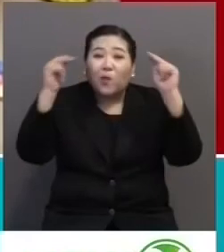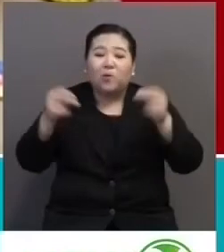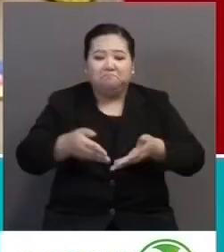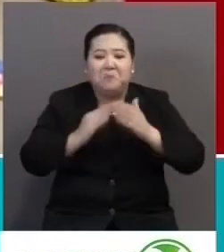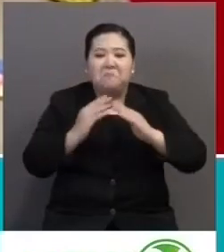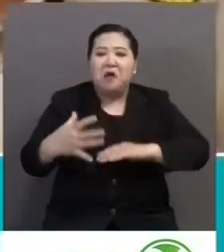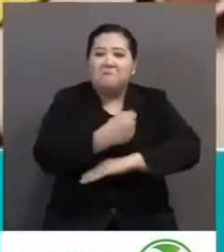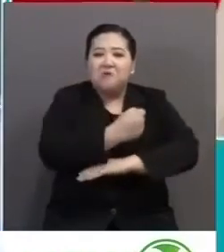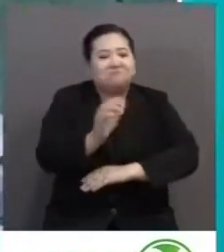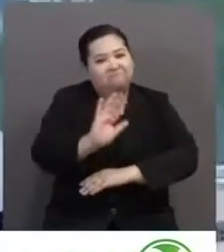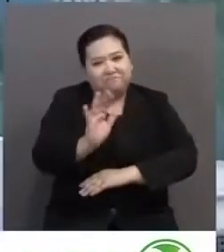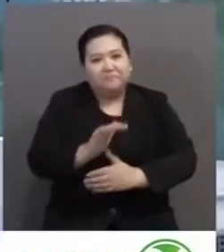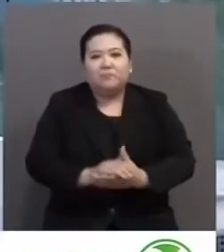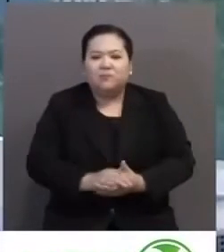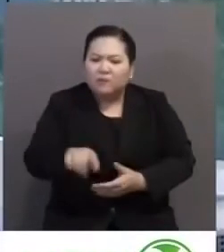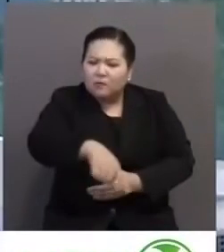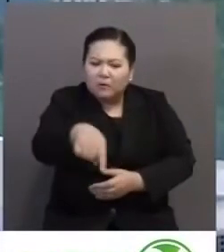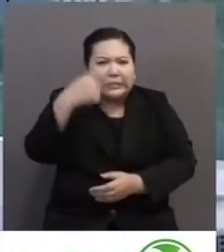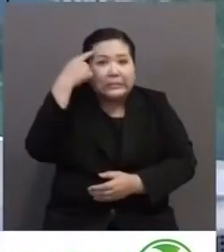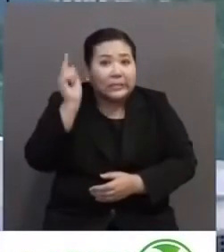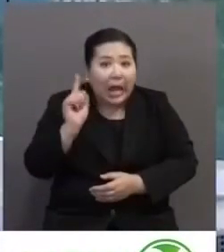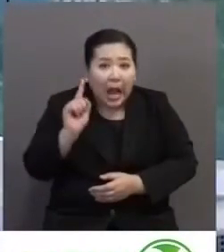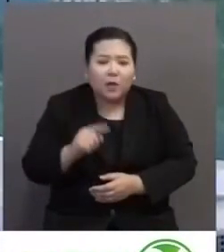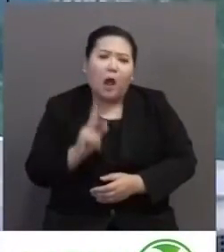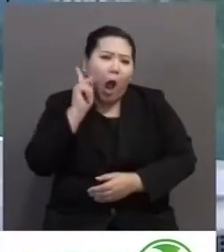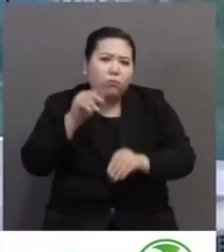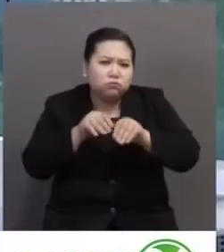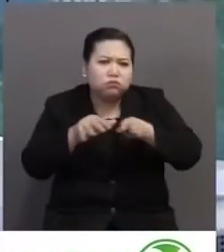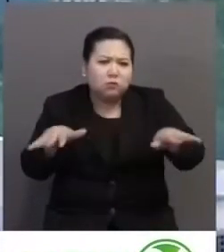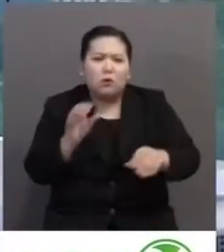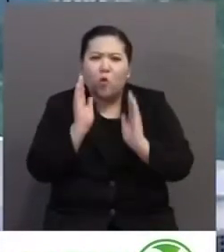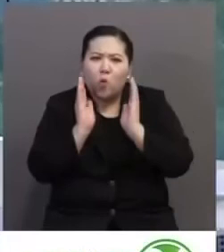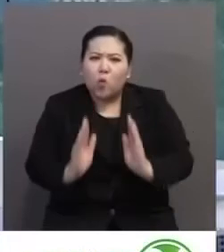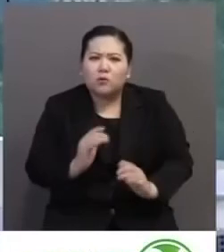นอย่างไรกับเรื่องนี้นะครับที่มีกระแสข่าวมาค่อนข้างเยอะนะครับว่าคนในคสช.นะครับ